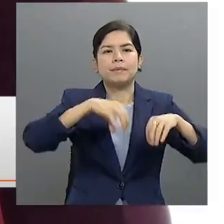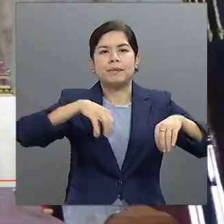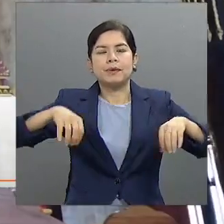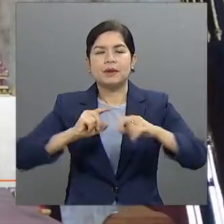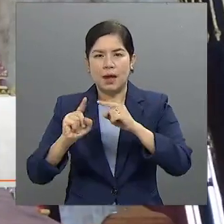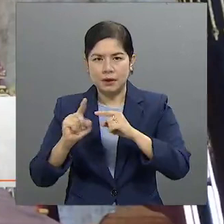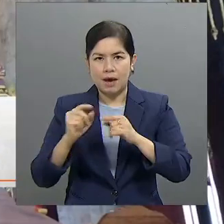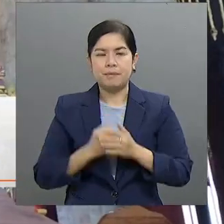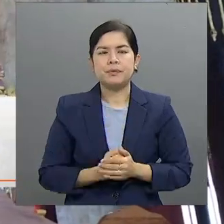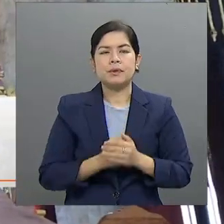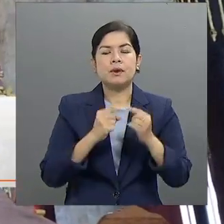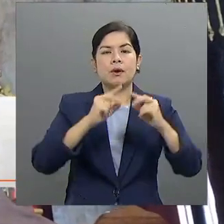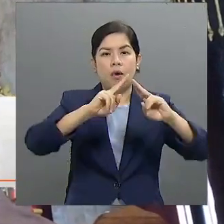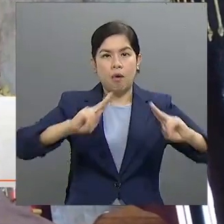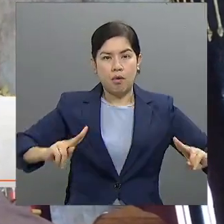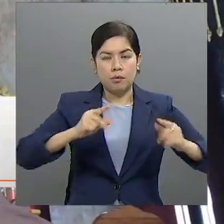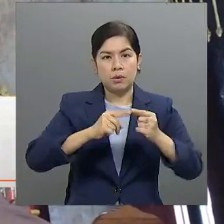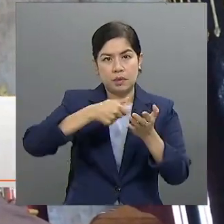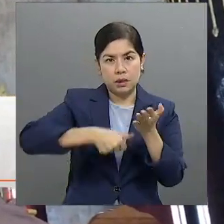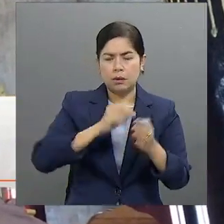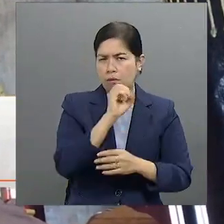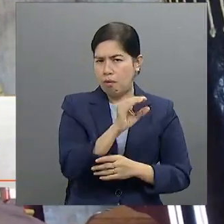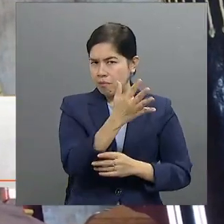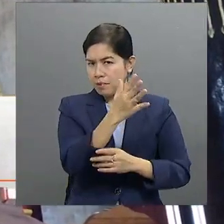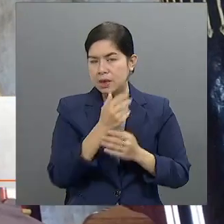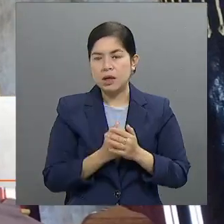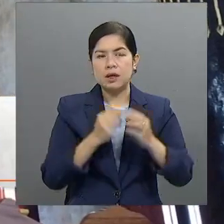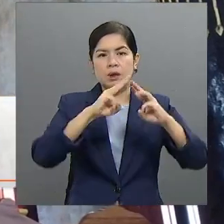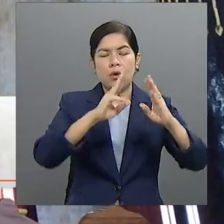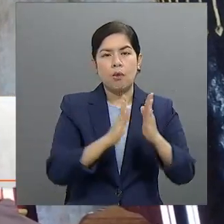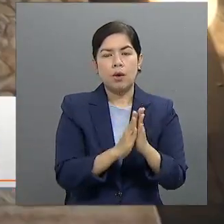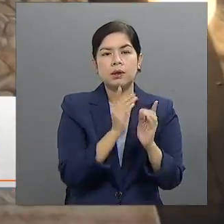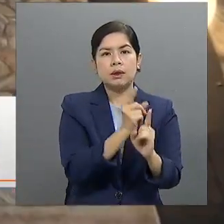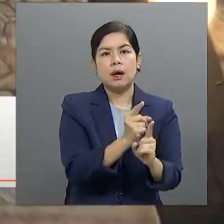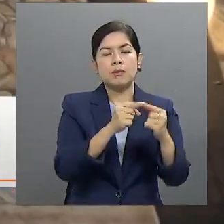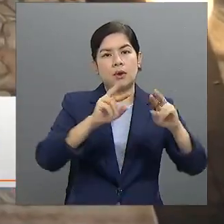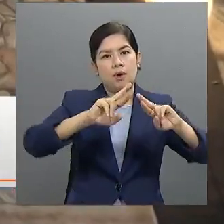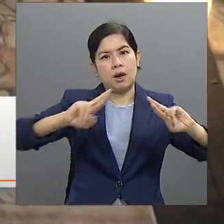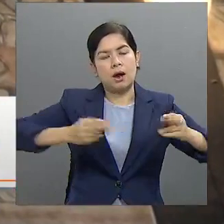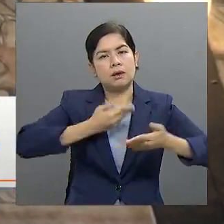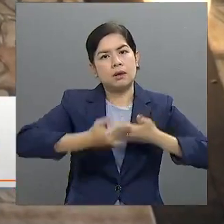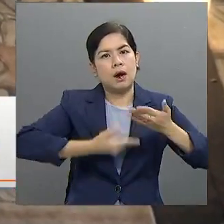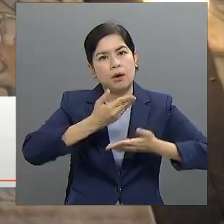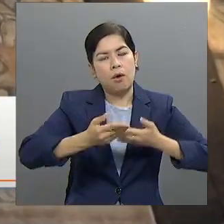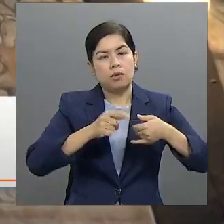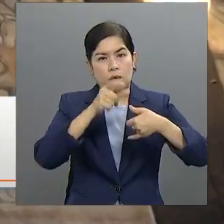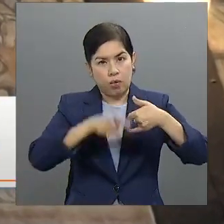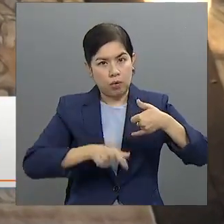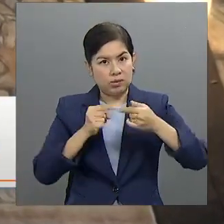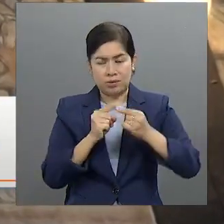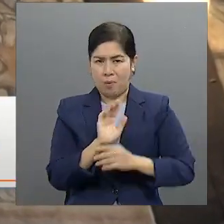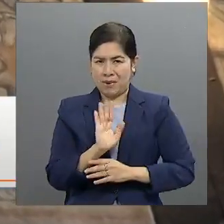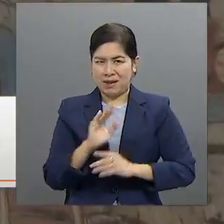ไม่ได้เป็นบริษัทหรือห้างหุ้นส่วนนิติบุคคลตามประมวลรัษฎากรจึงไม่มีหน้าที่ในการเสียภาษีราย